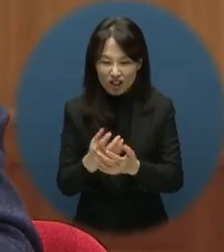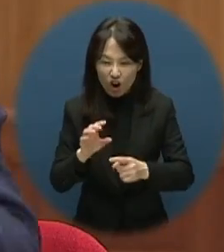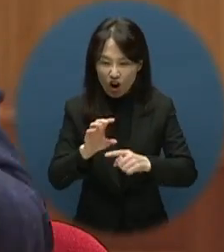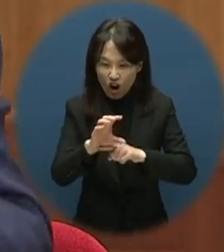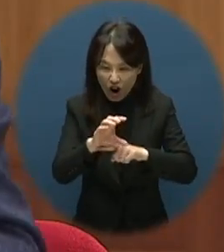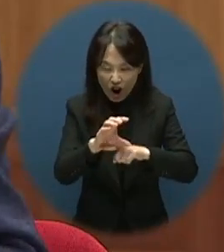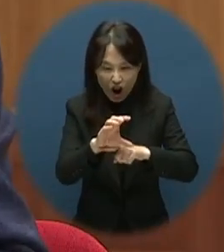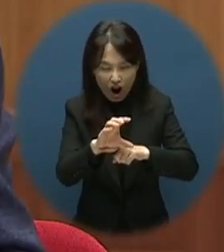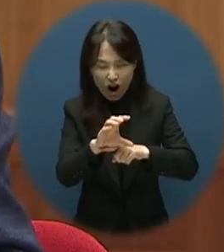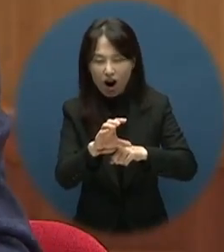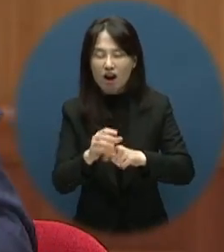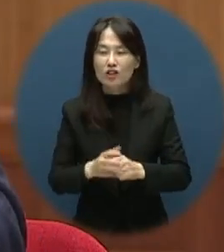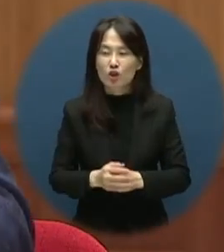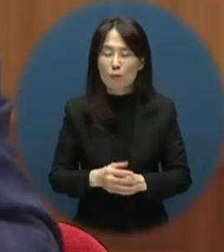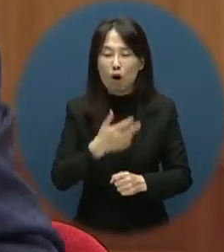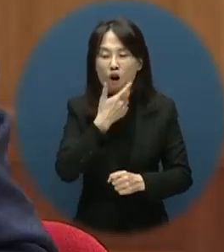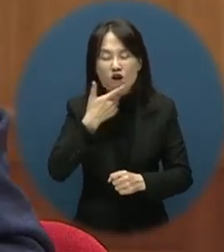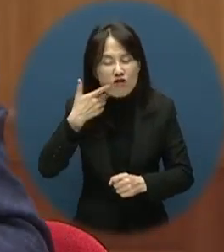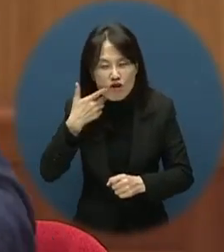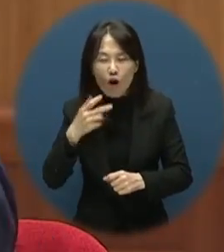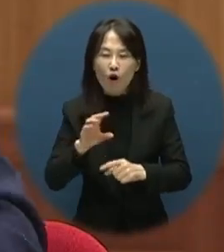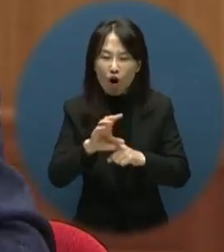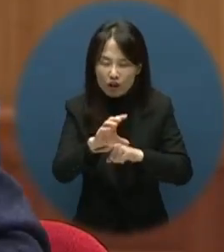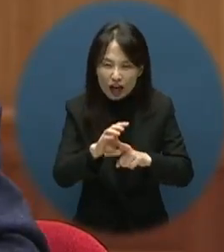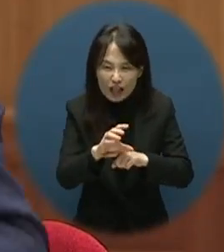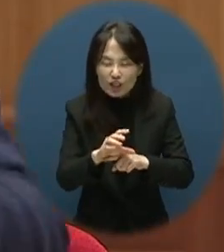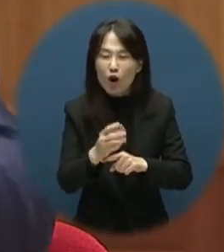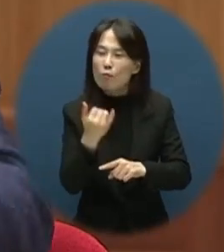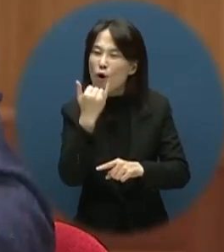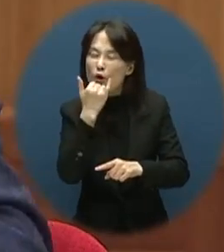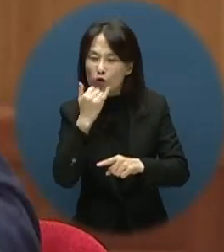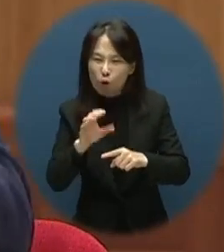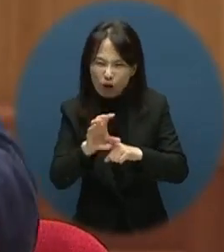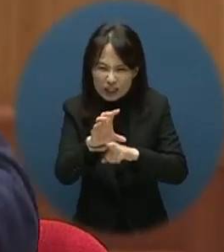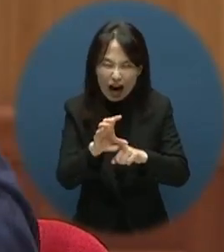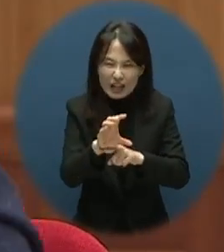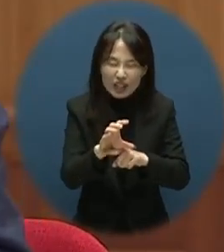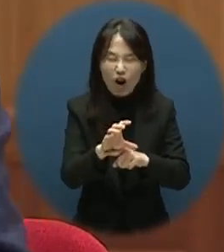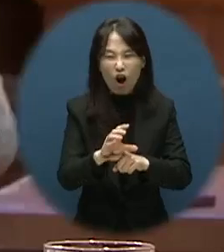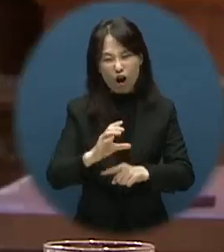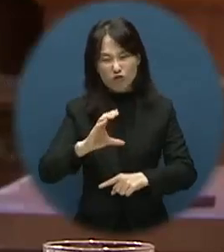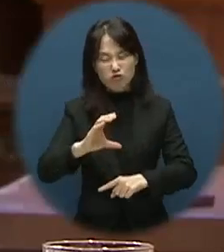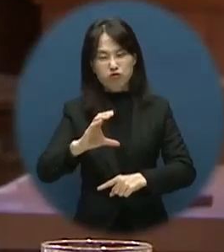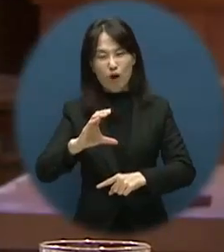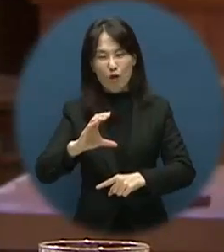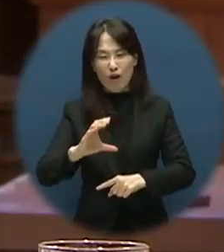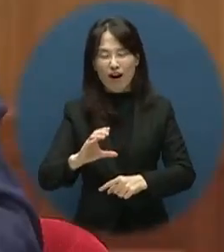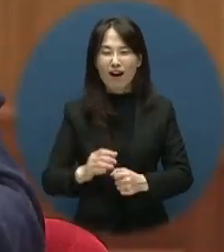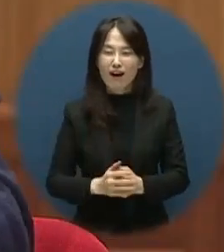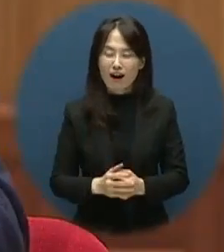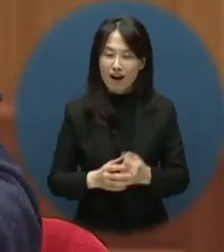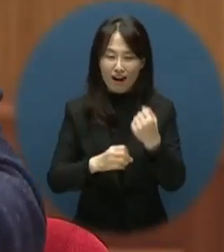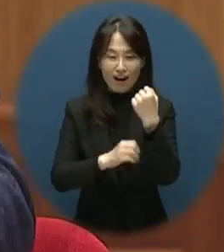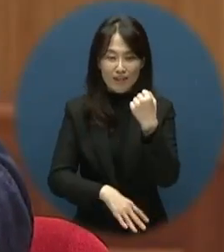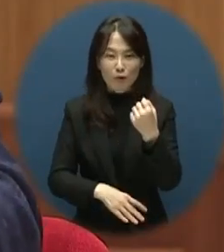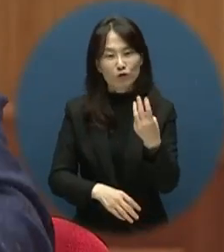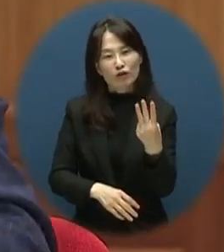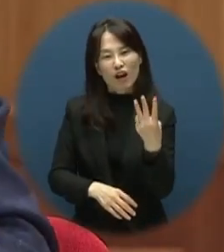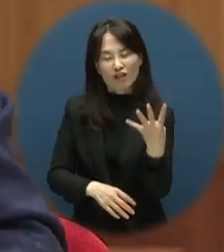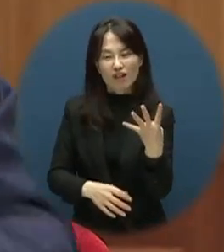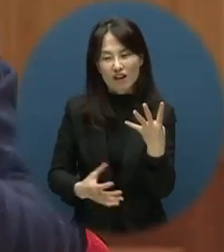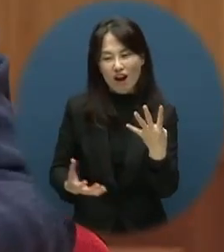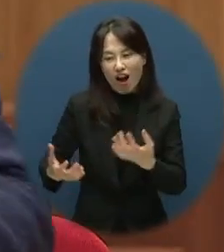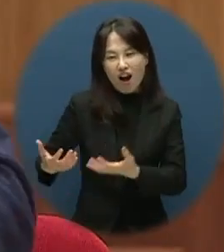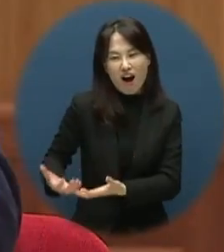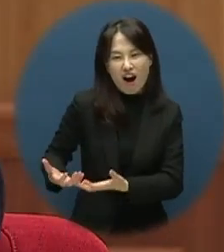있고 그다음 사전 뭐 한독 사전, 독한 사전, 옥편 하나 이 두꺼운 거 기본적으로 뭐 세 네 권